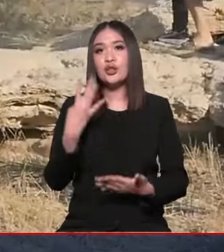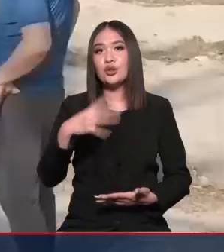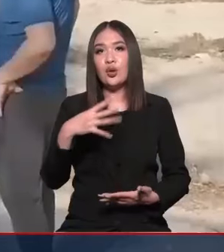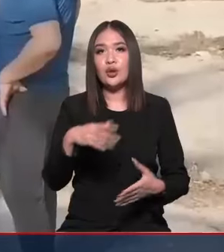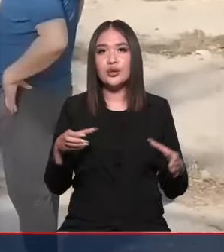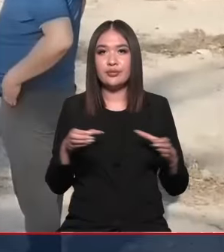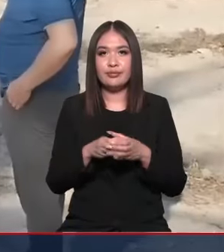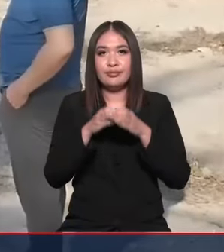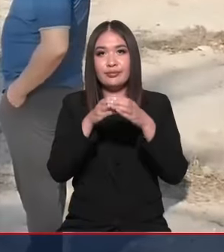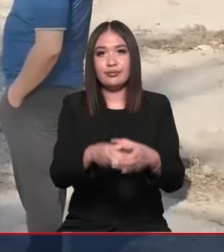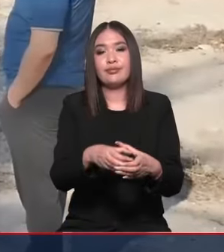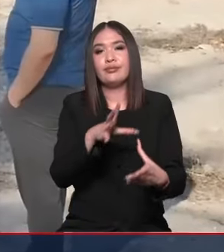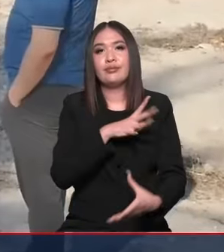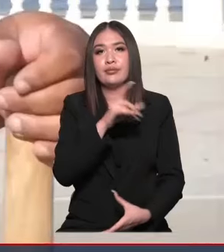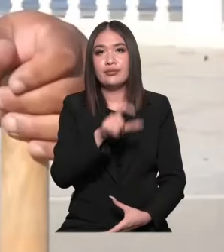нашей компании.